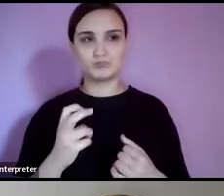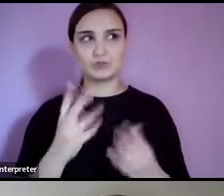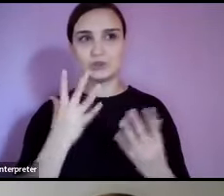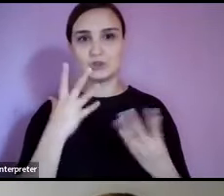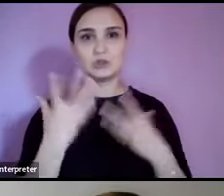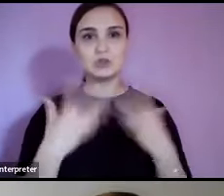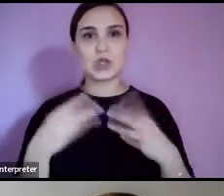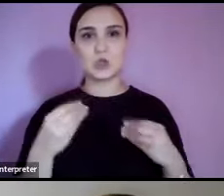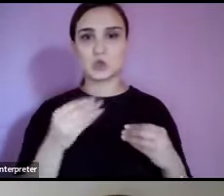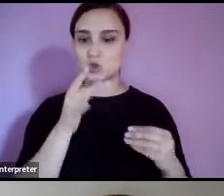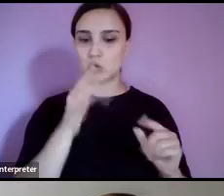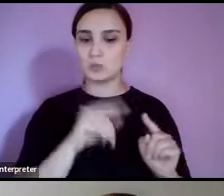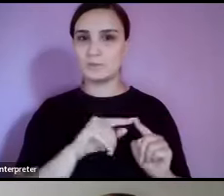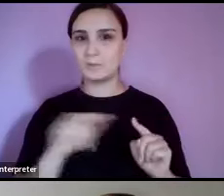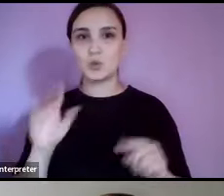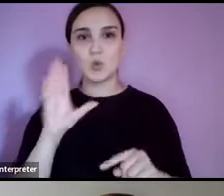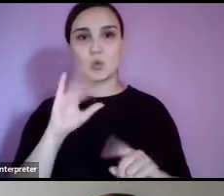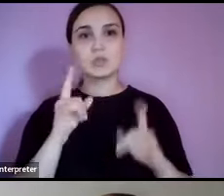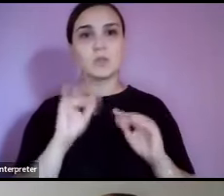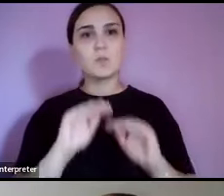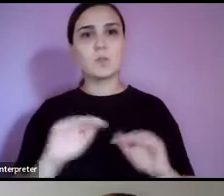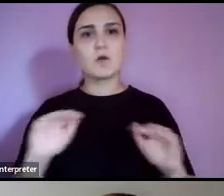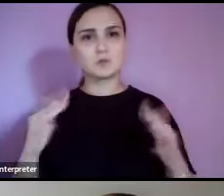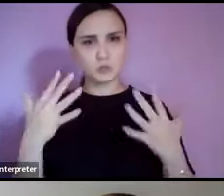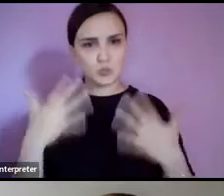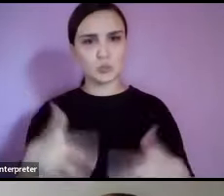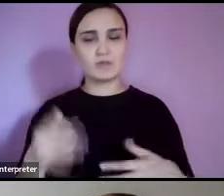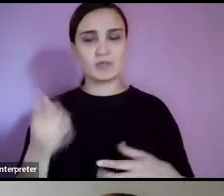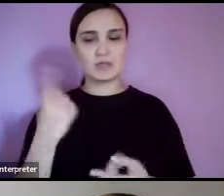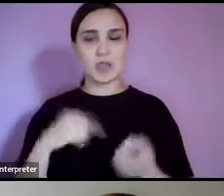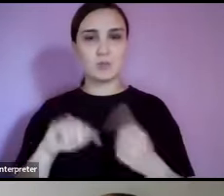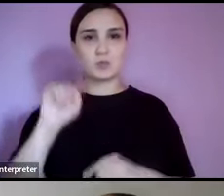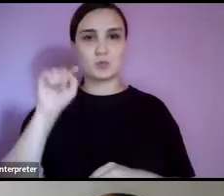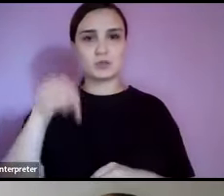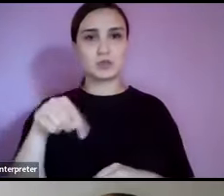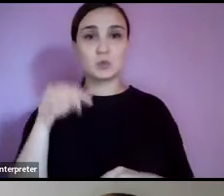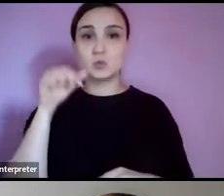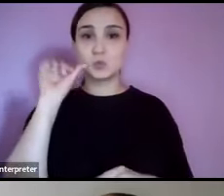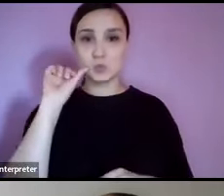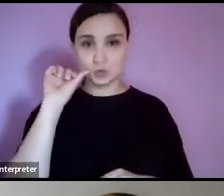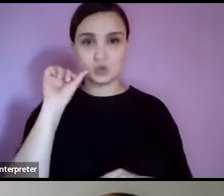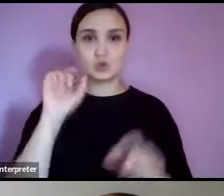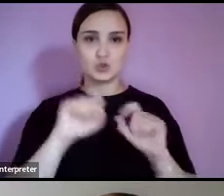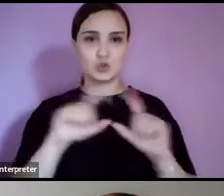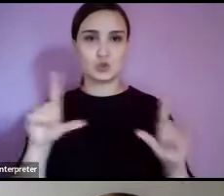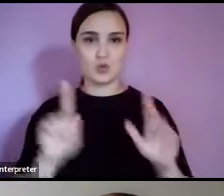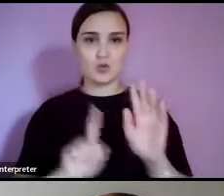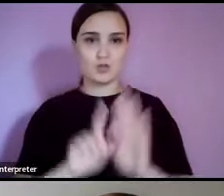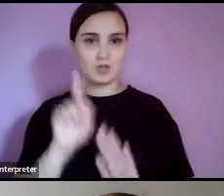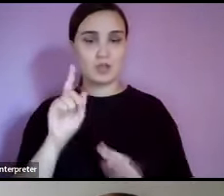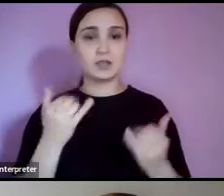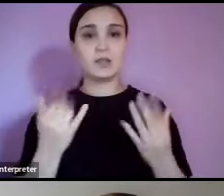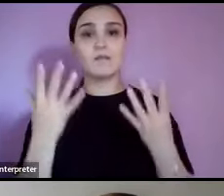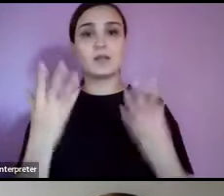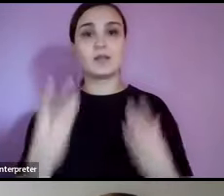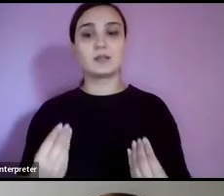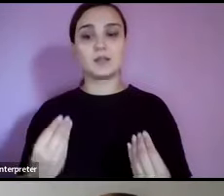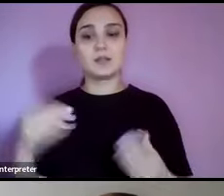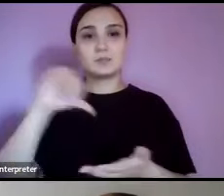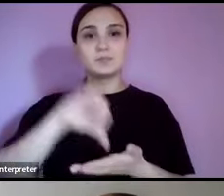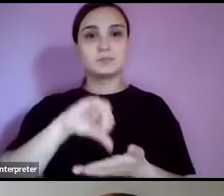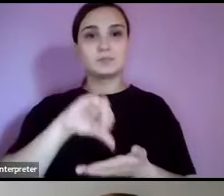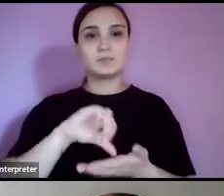ბავშვები ბრუნდებიან და პრინციპში უკვე დაბრუნდნენ გუშინ უმეტესობა სკოლაში. დღევანდელი ჩართვა არ იქნება აქვე